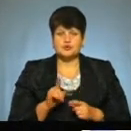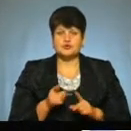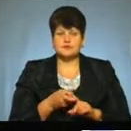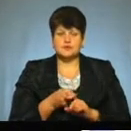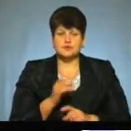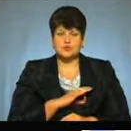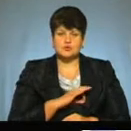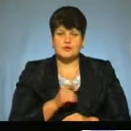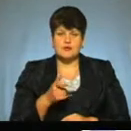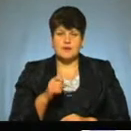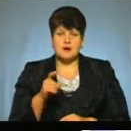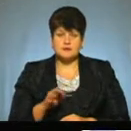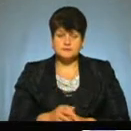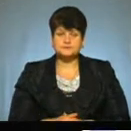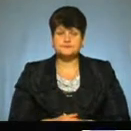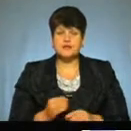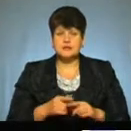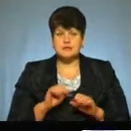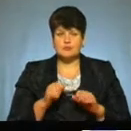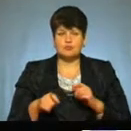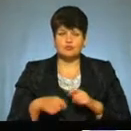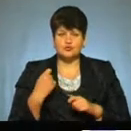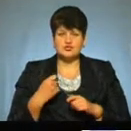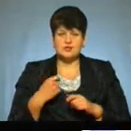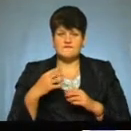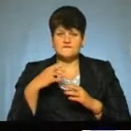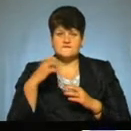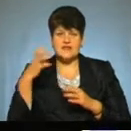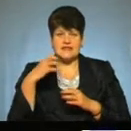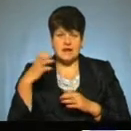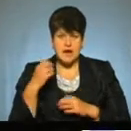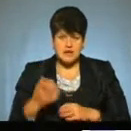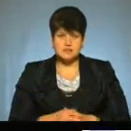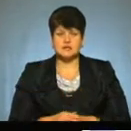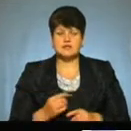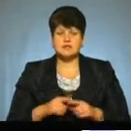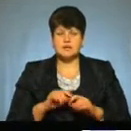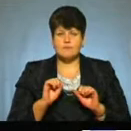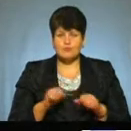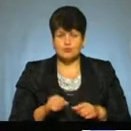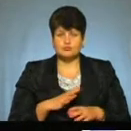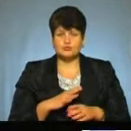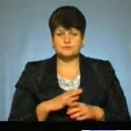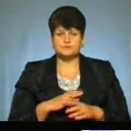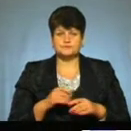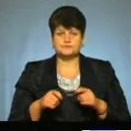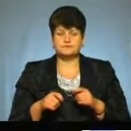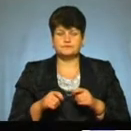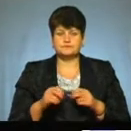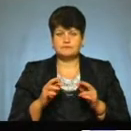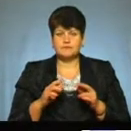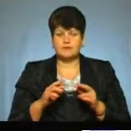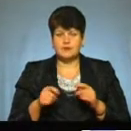газом. Це може бути порушення вентиляції приміщення, може бути несправність димових вентиляційних